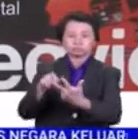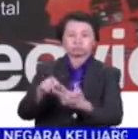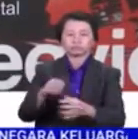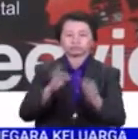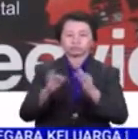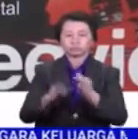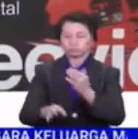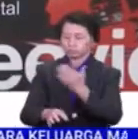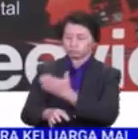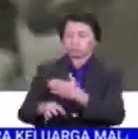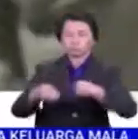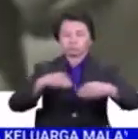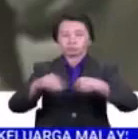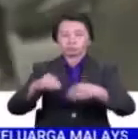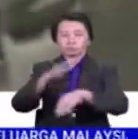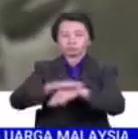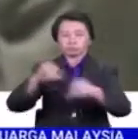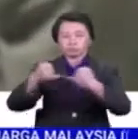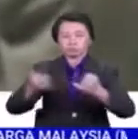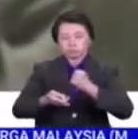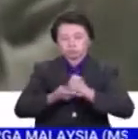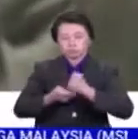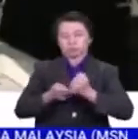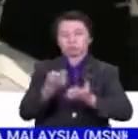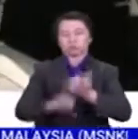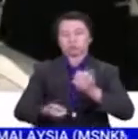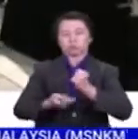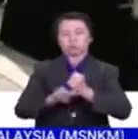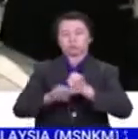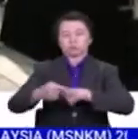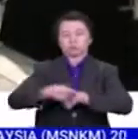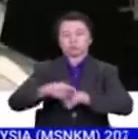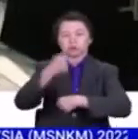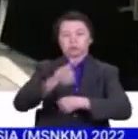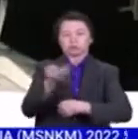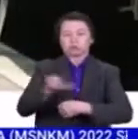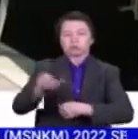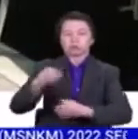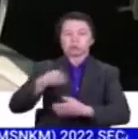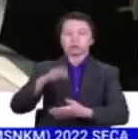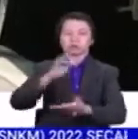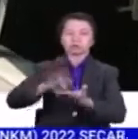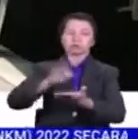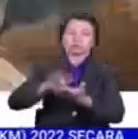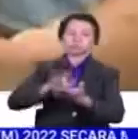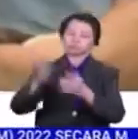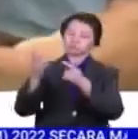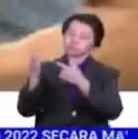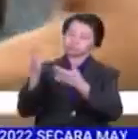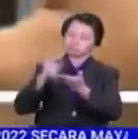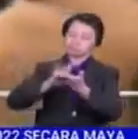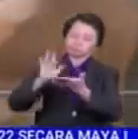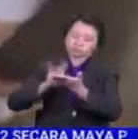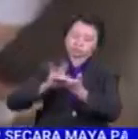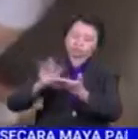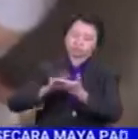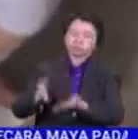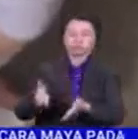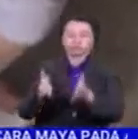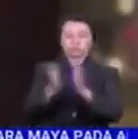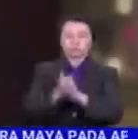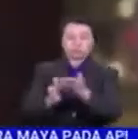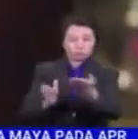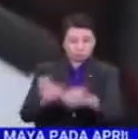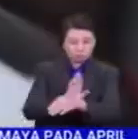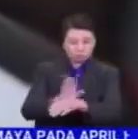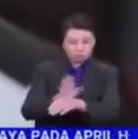Jelasnya, pemasaran dalam talian dapat menjimatkan kos dan masa berikutan semua kemudahan hanya berada di hujung jari. Beliau menyarankan agar para